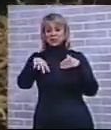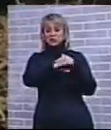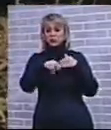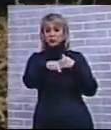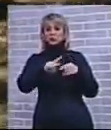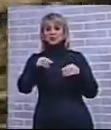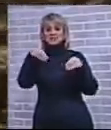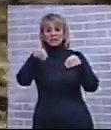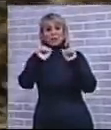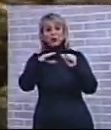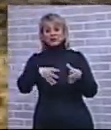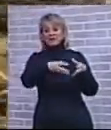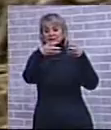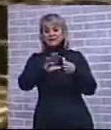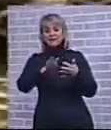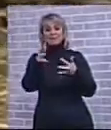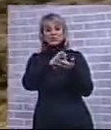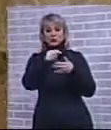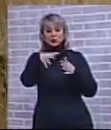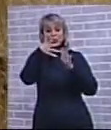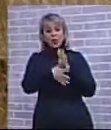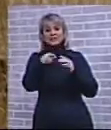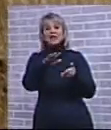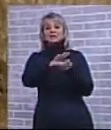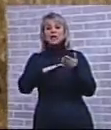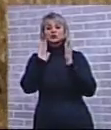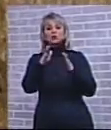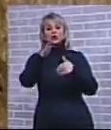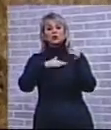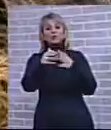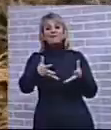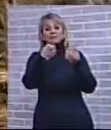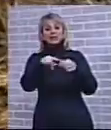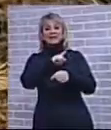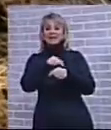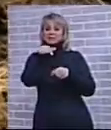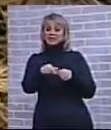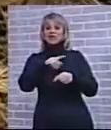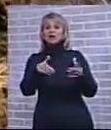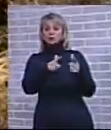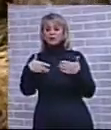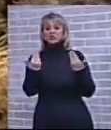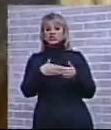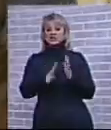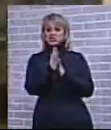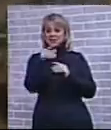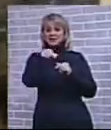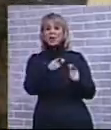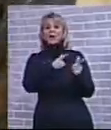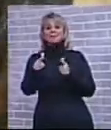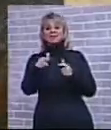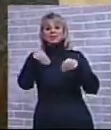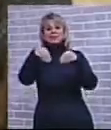чтобы саженцы можно было вынуть, не повредив нежные корни. Дальше только руками. Выбирают крепкие и готовые к жизни черенки.